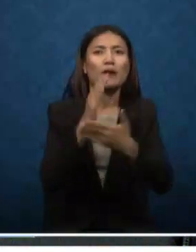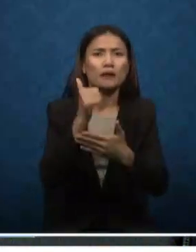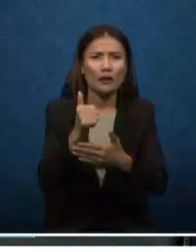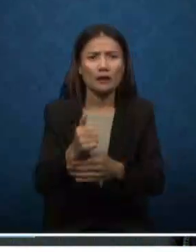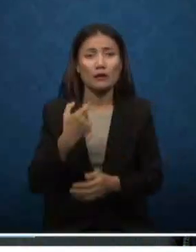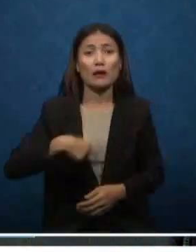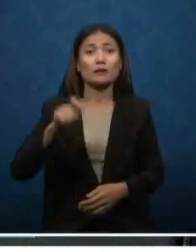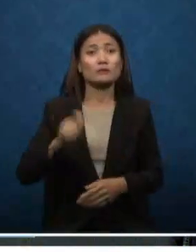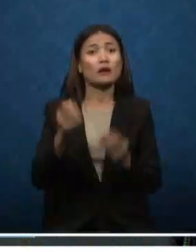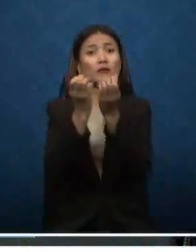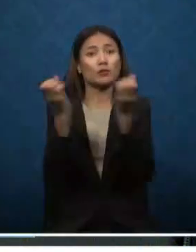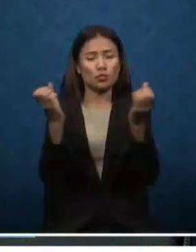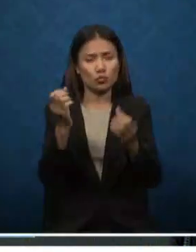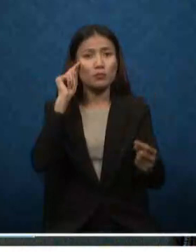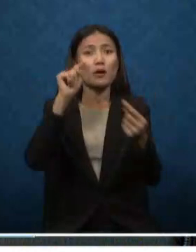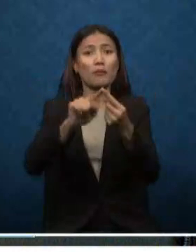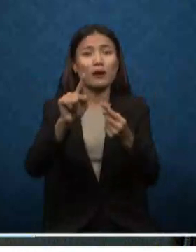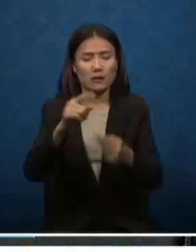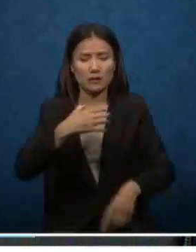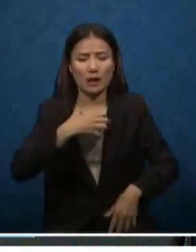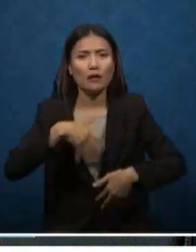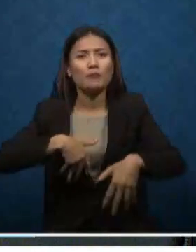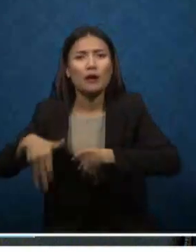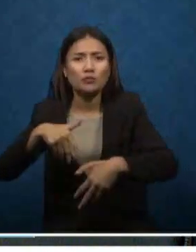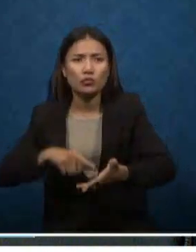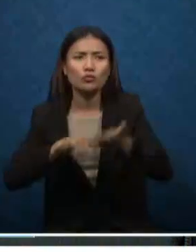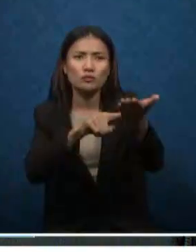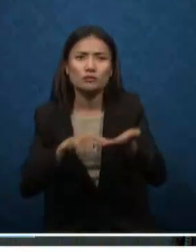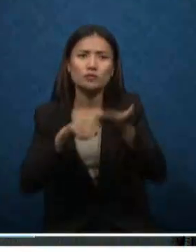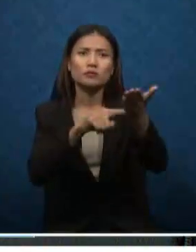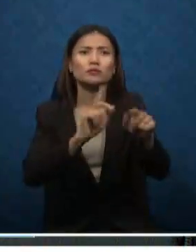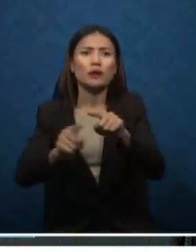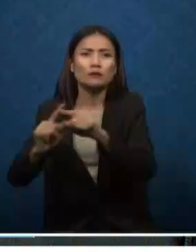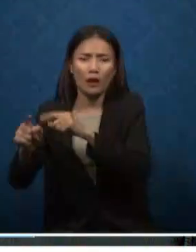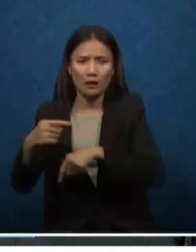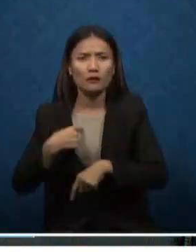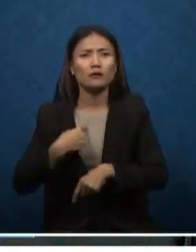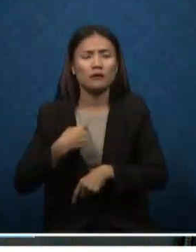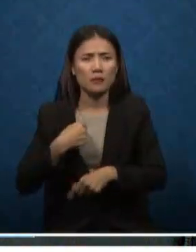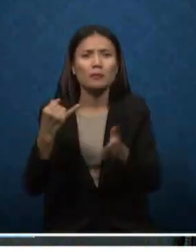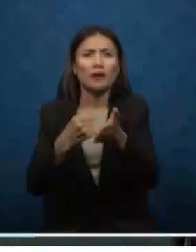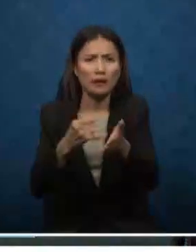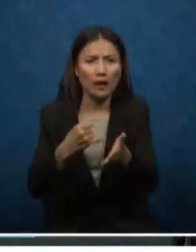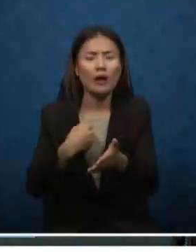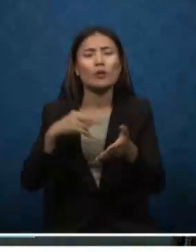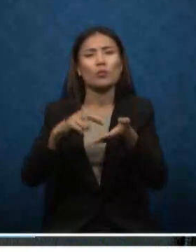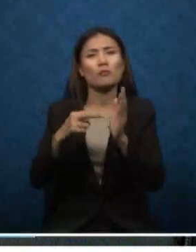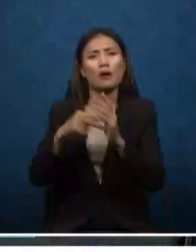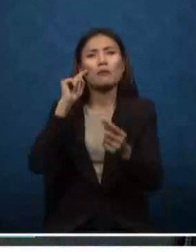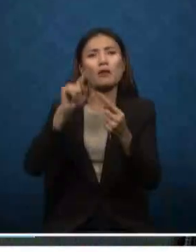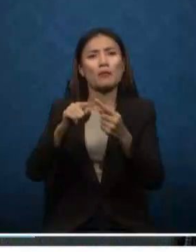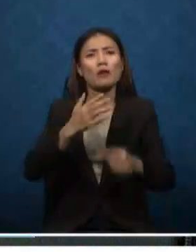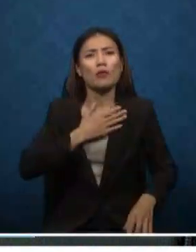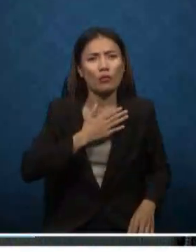นเนี่ยเข้าถึงการยื่นเรื่องต่างๆได้มากขึ้นนะครับเพราะฉะนั้นเนี่ยควรจะมีการรณร